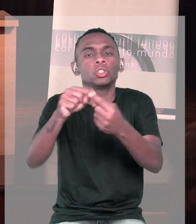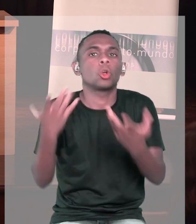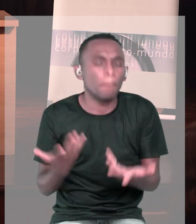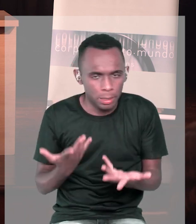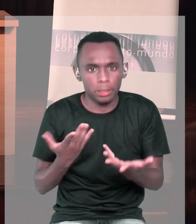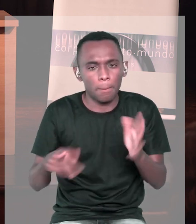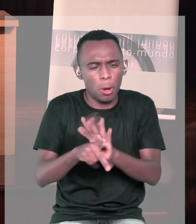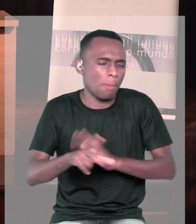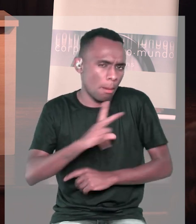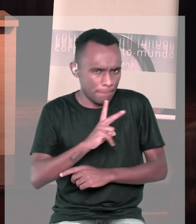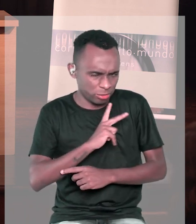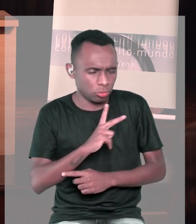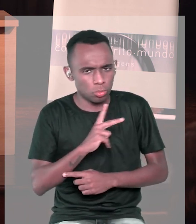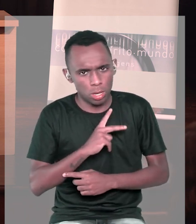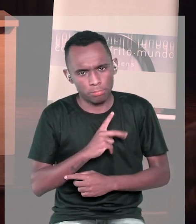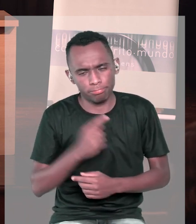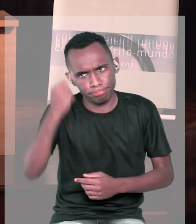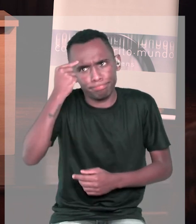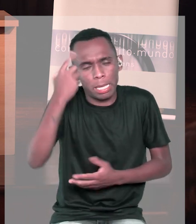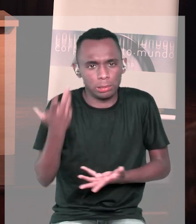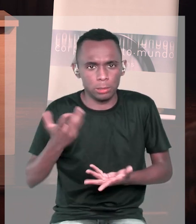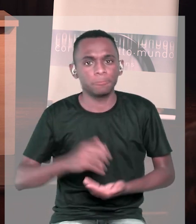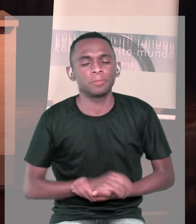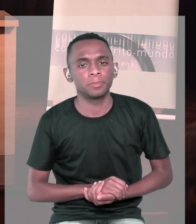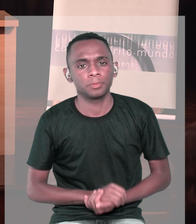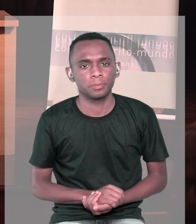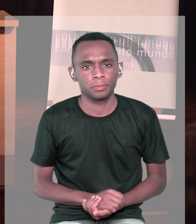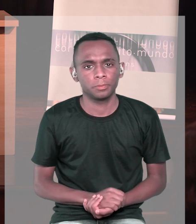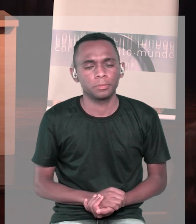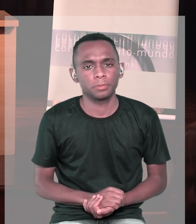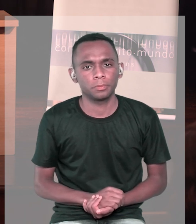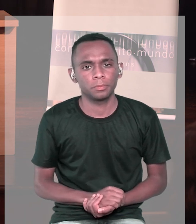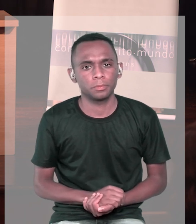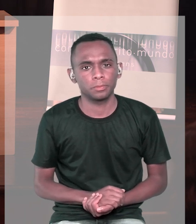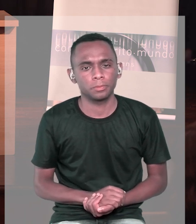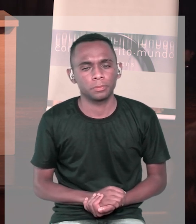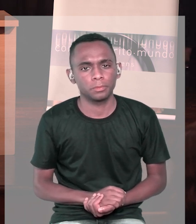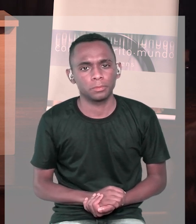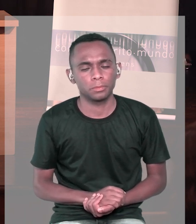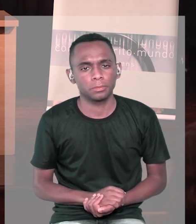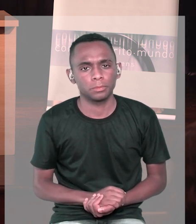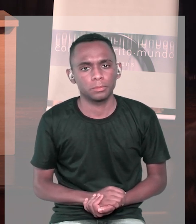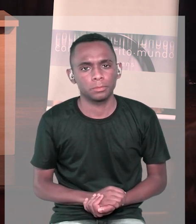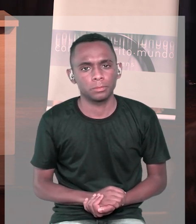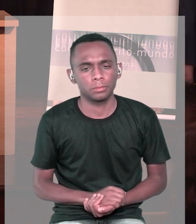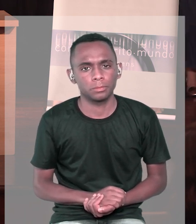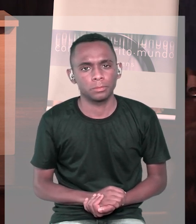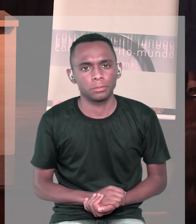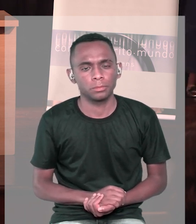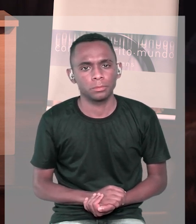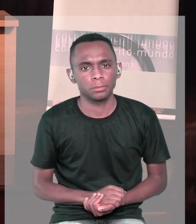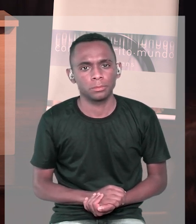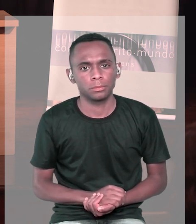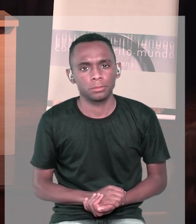remete à propriedade privada. Alors, je vais citer, en allant très vite, parce qu'on n'a pas